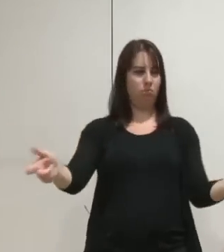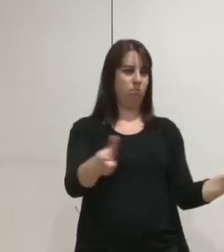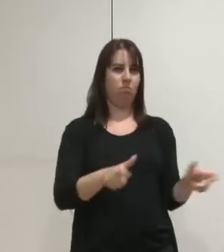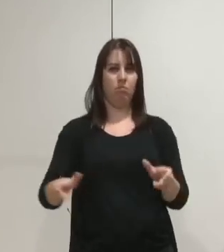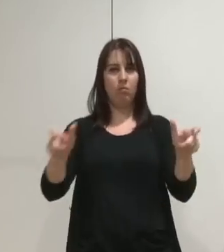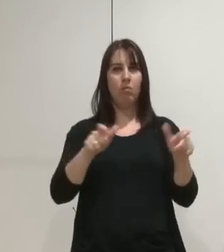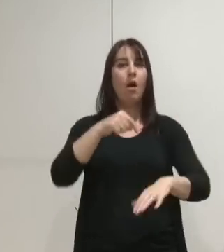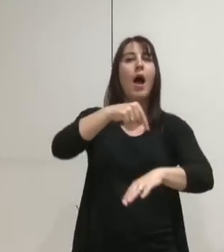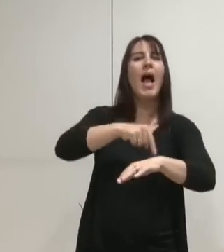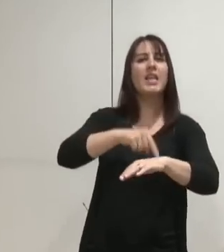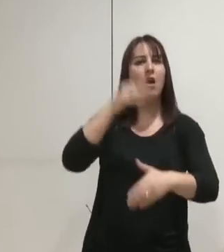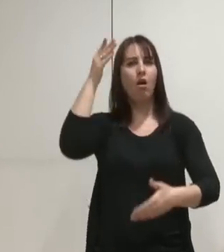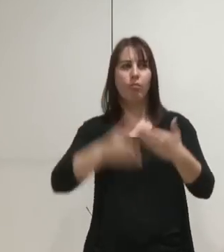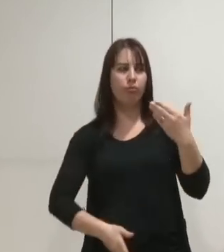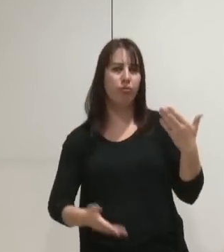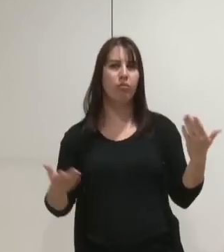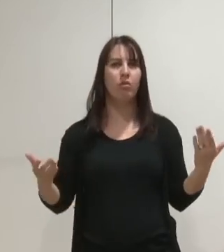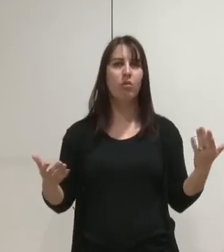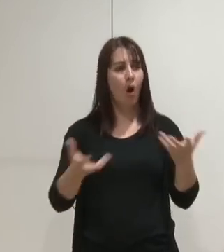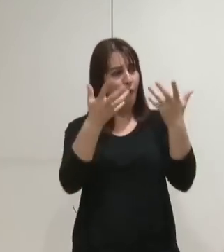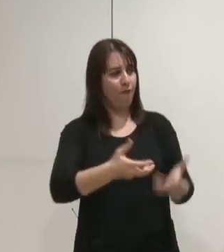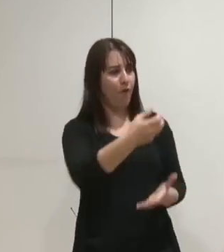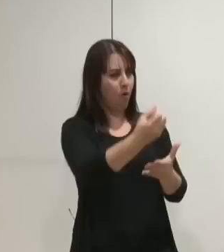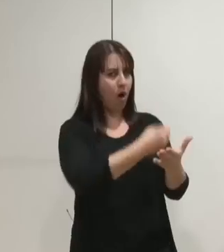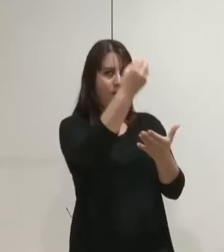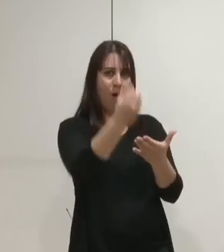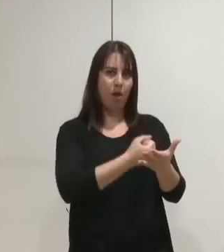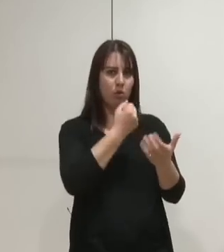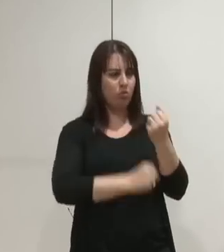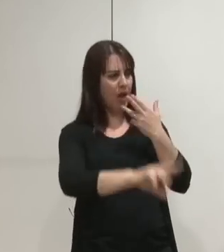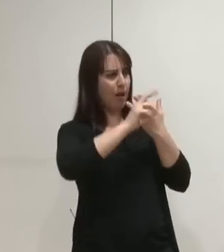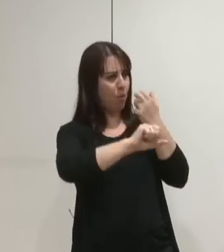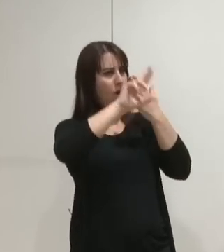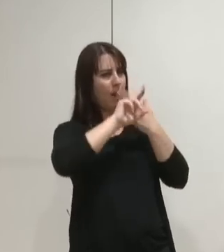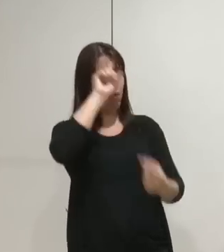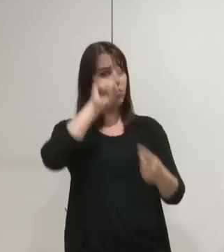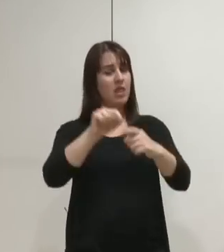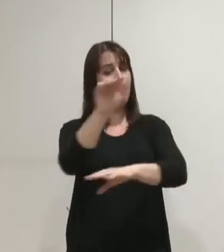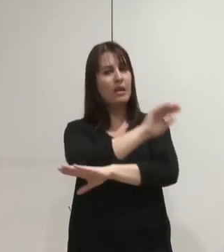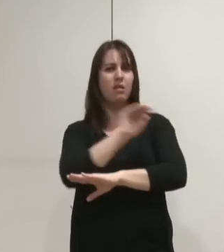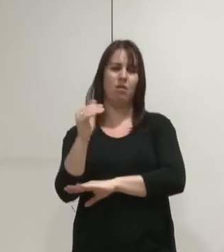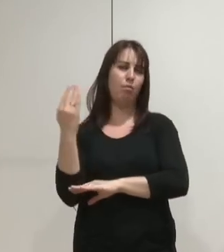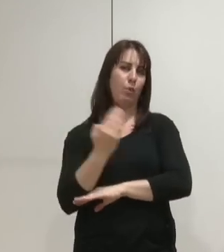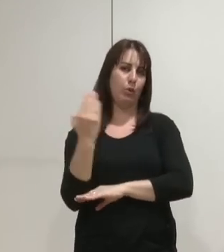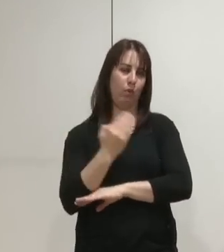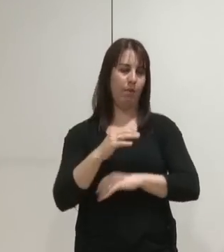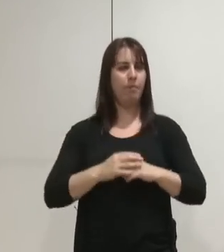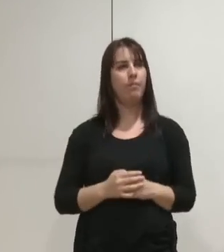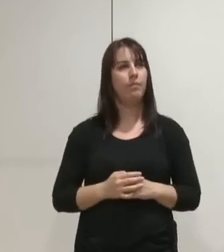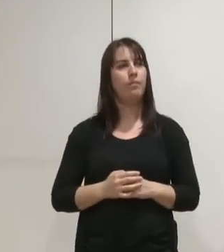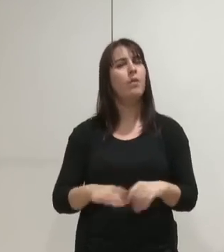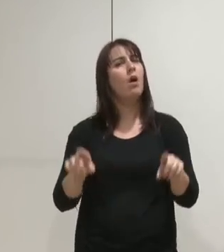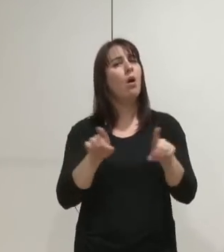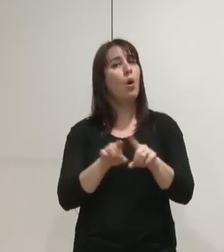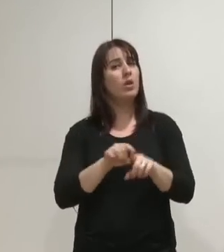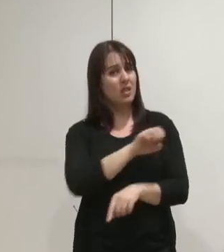terminera cette manifestation nous souhaitons avoir des réponses précises sur ces aspects sécuritaires enfin pouvez-vous nous